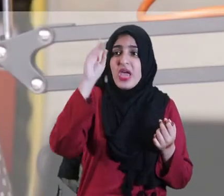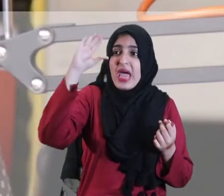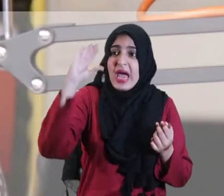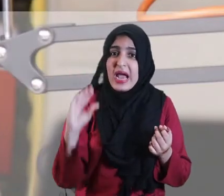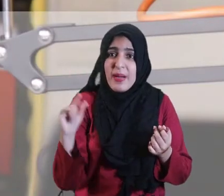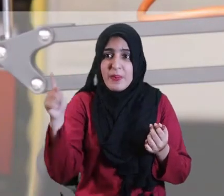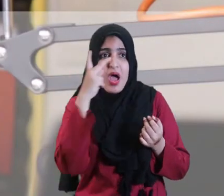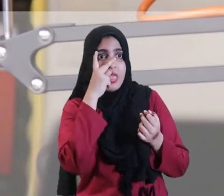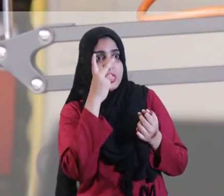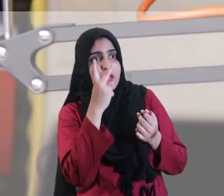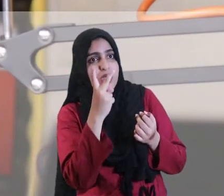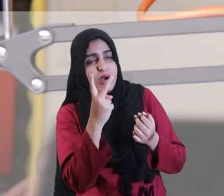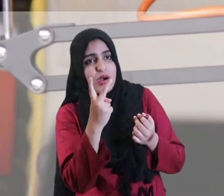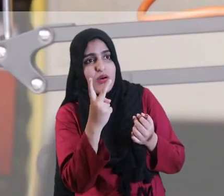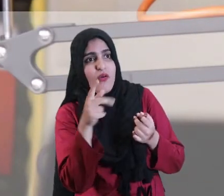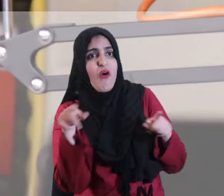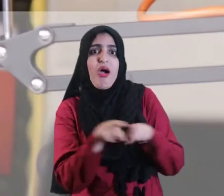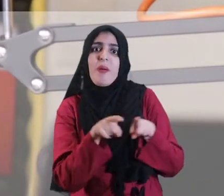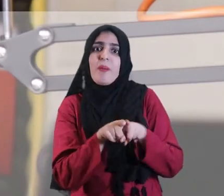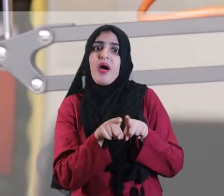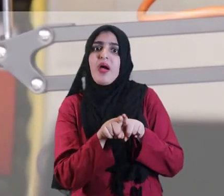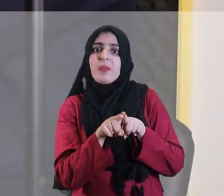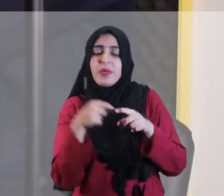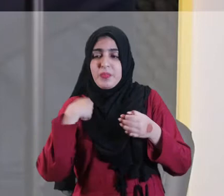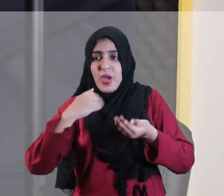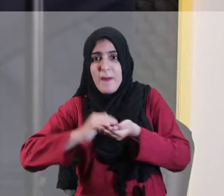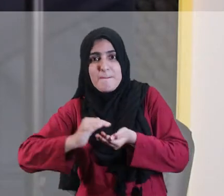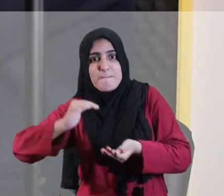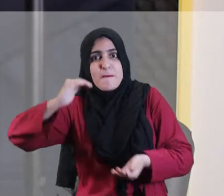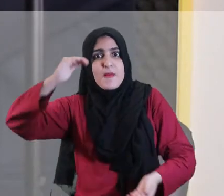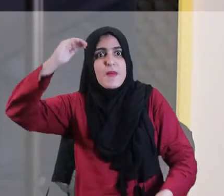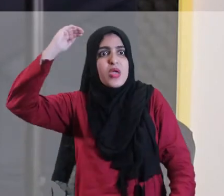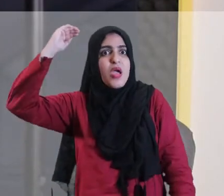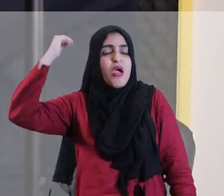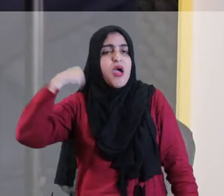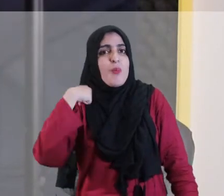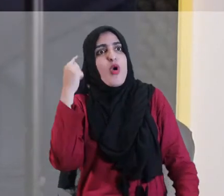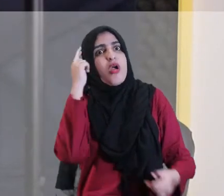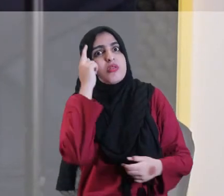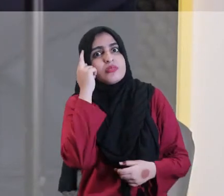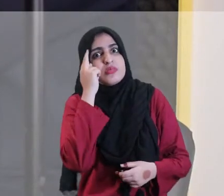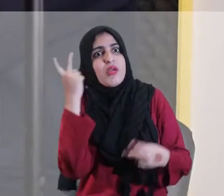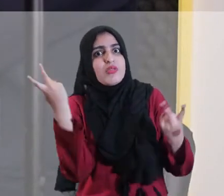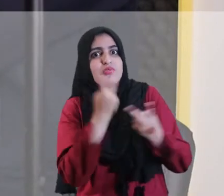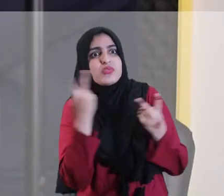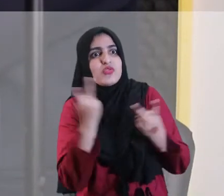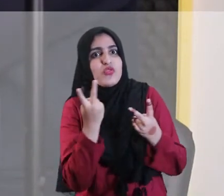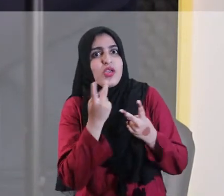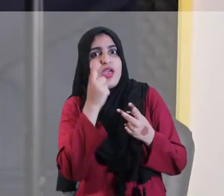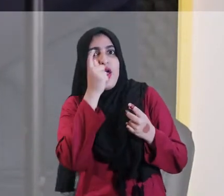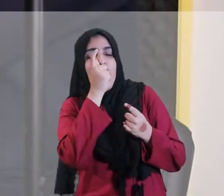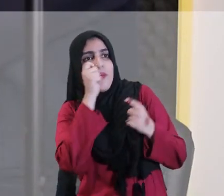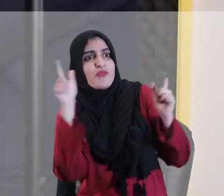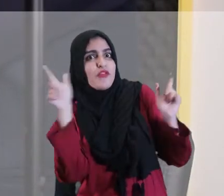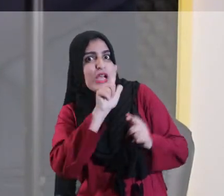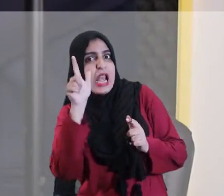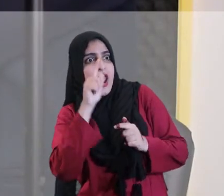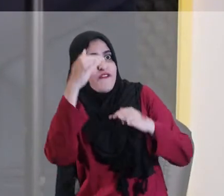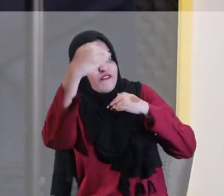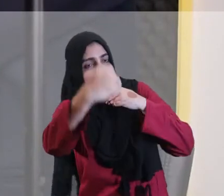आई विल बी कमिंग होम ई लाइक हिम